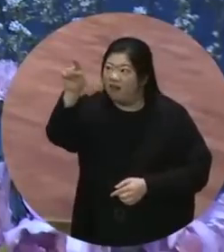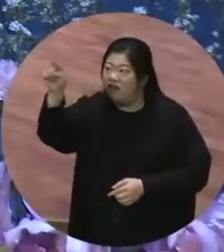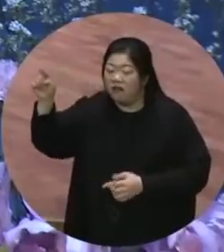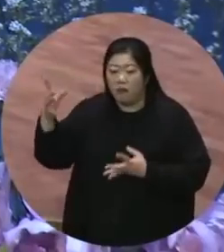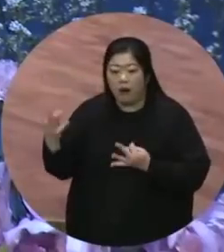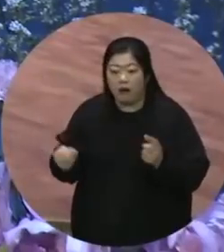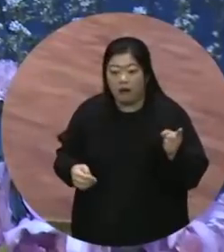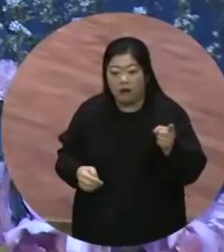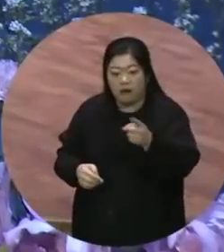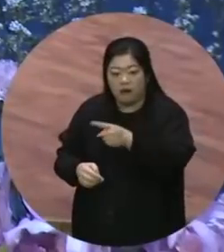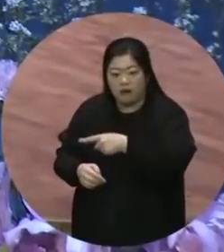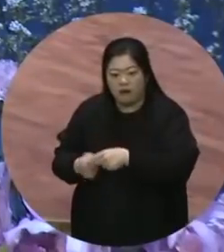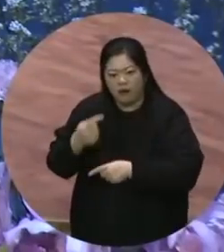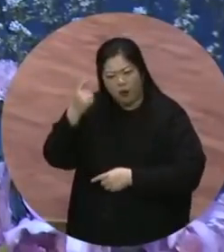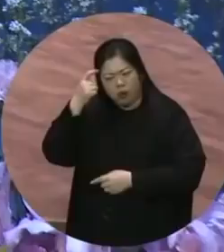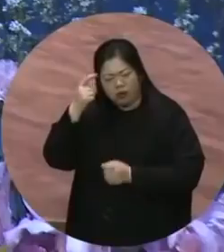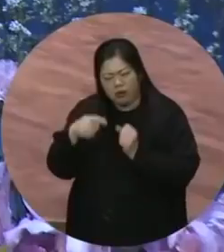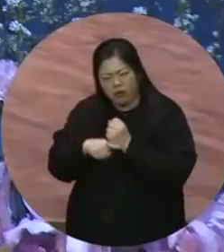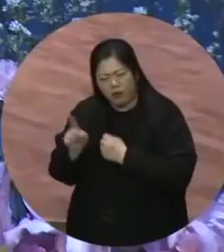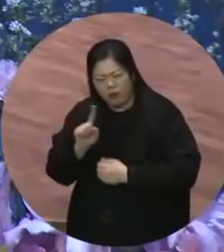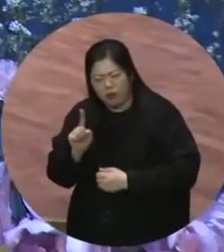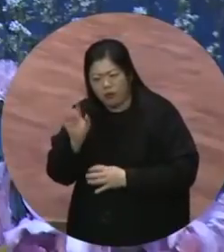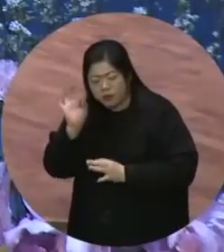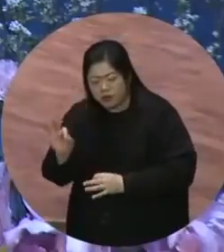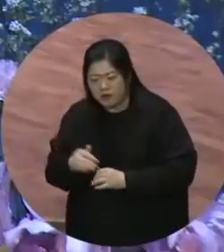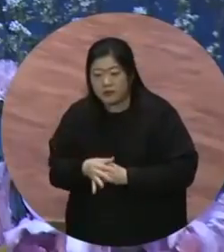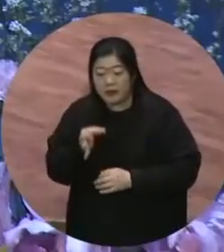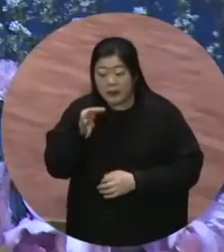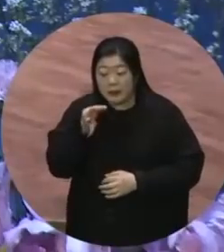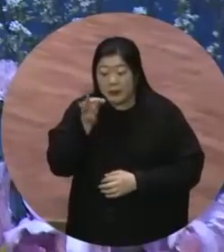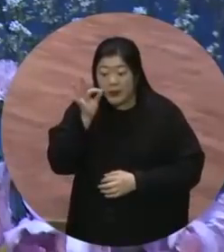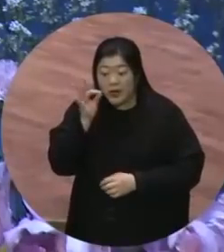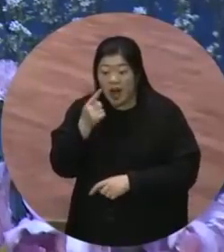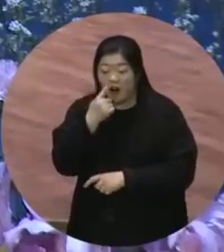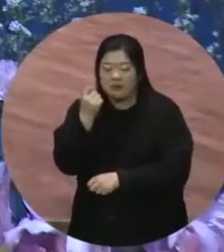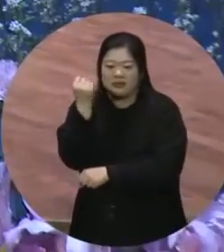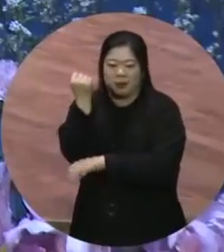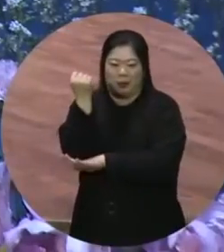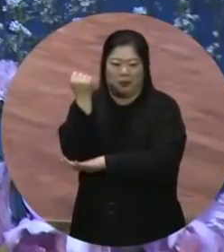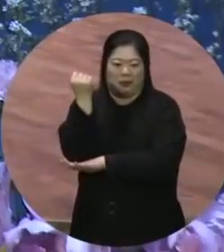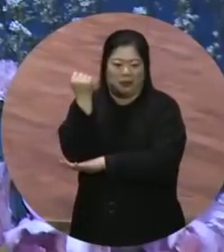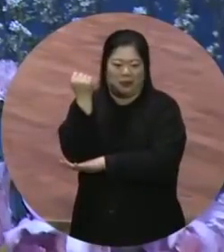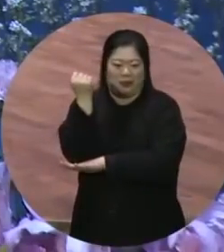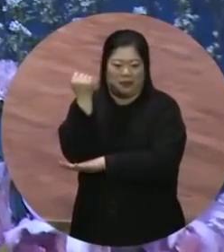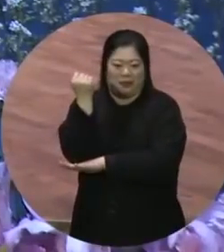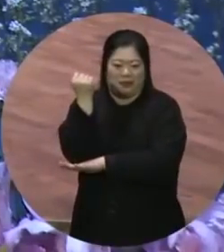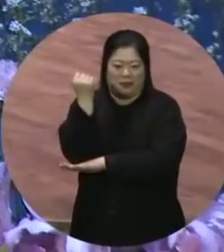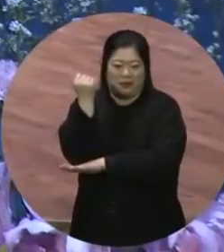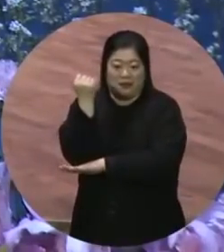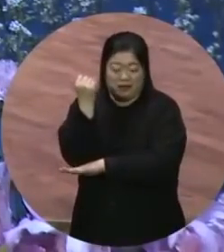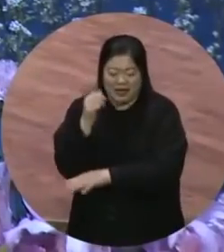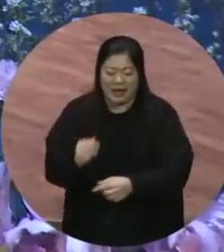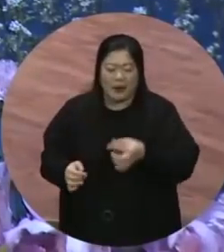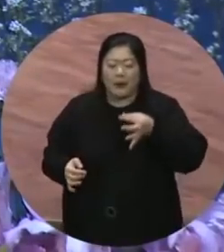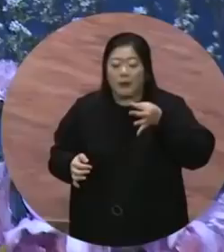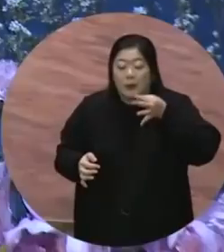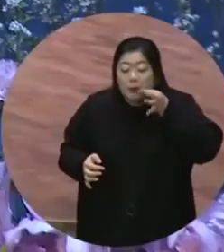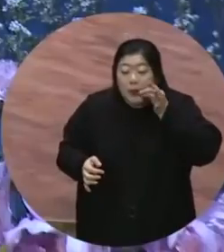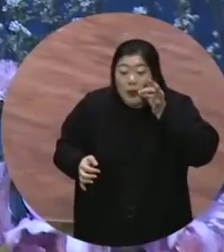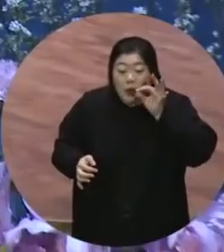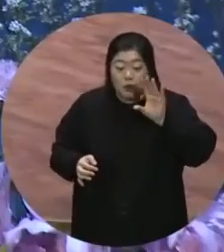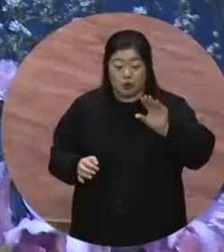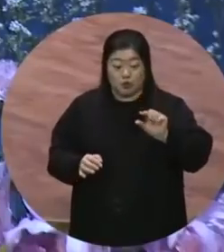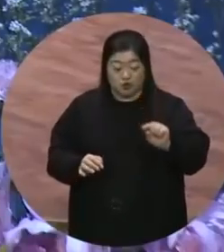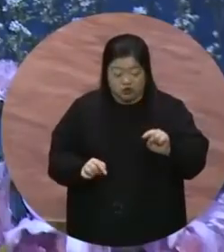에스프레소가 있느냐? 에스프레소는요, 커피의 기본이에요, 기본. 에스프레소에서 다 시작되는 거예요.